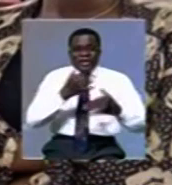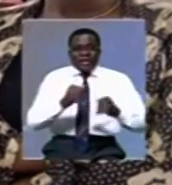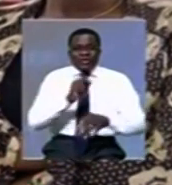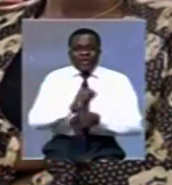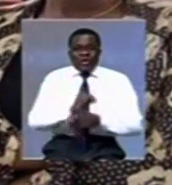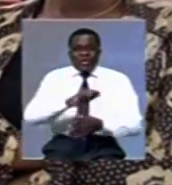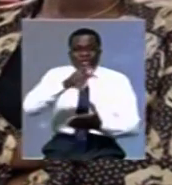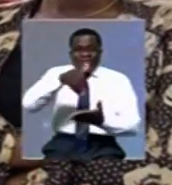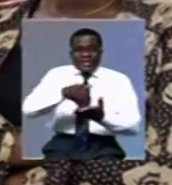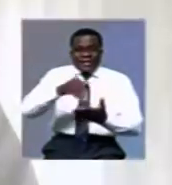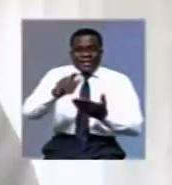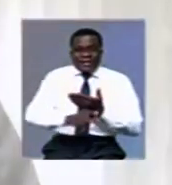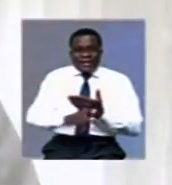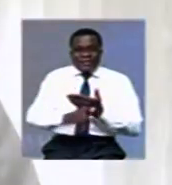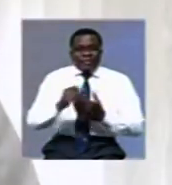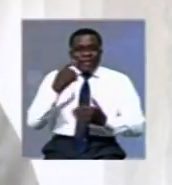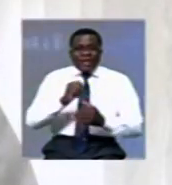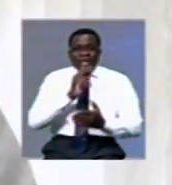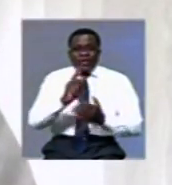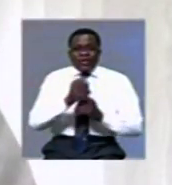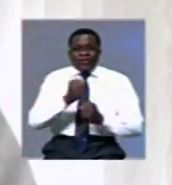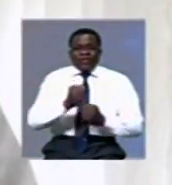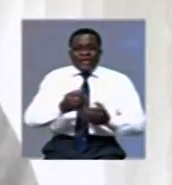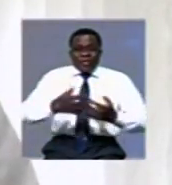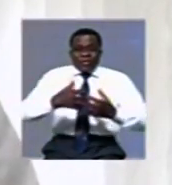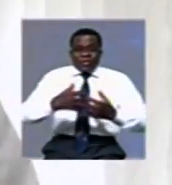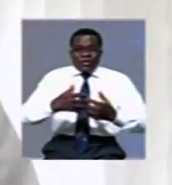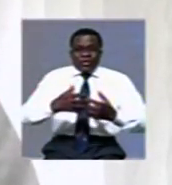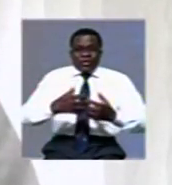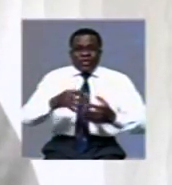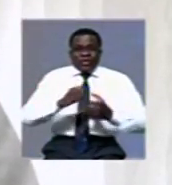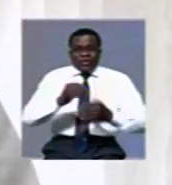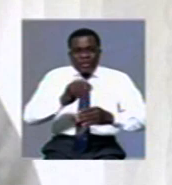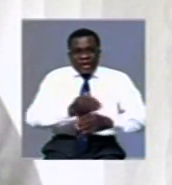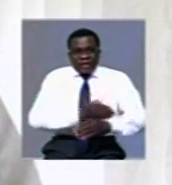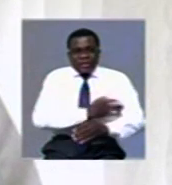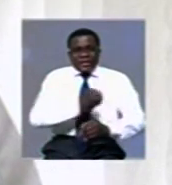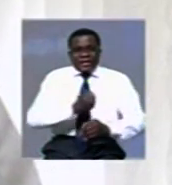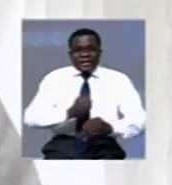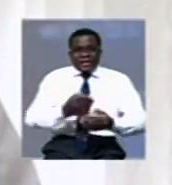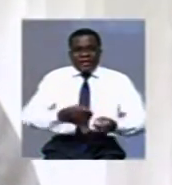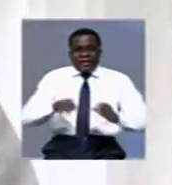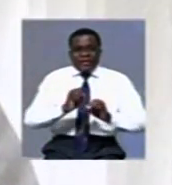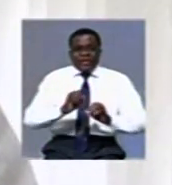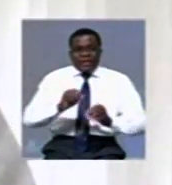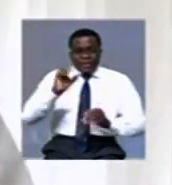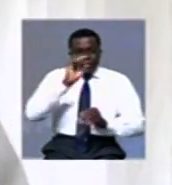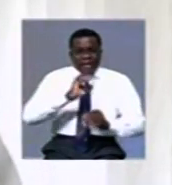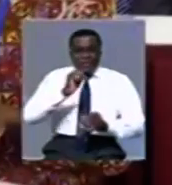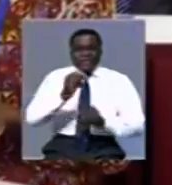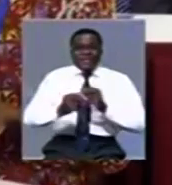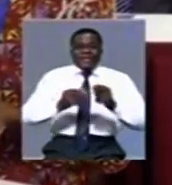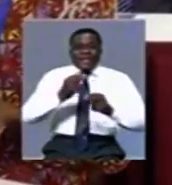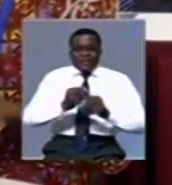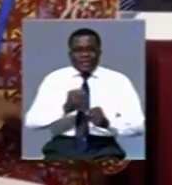rôle central en tant que véritable moteur de la croissance et de la valorisation de la richesse